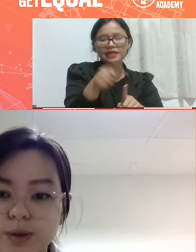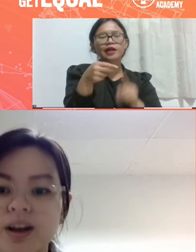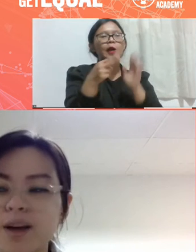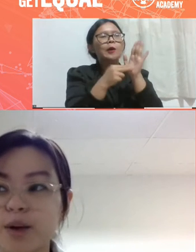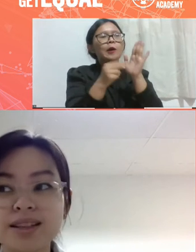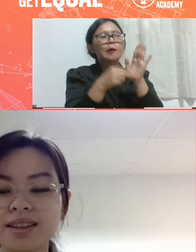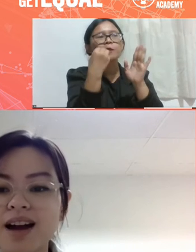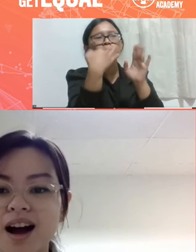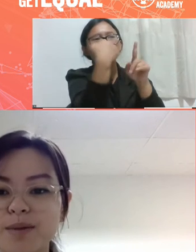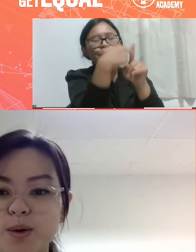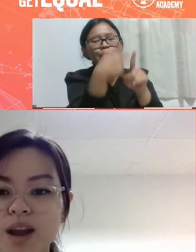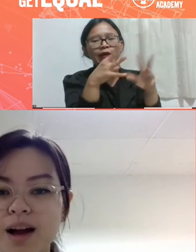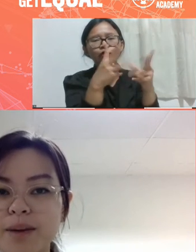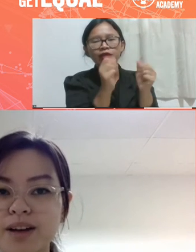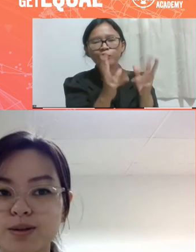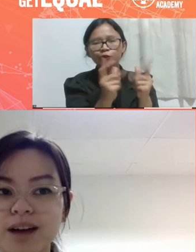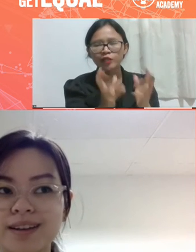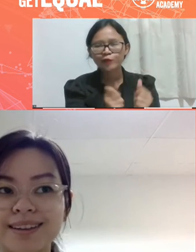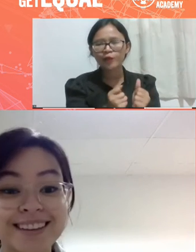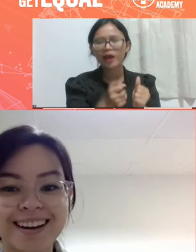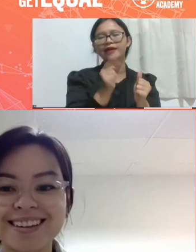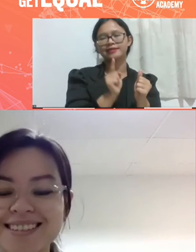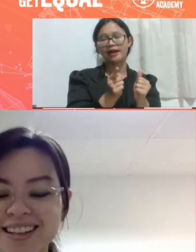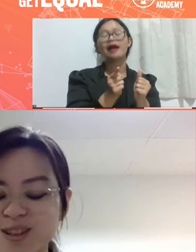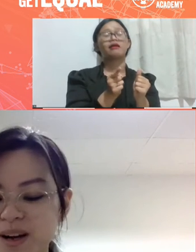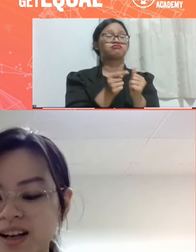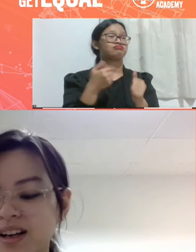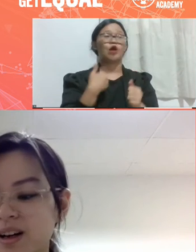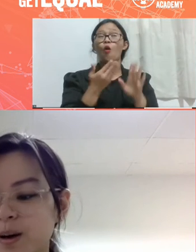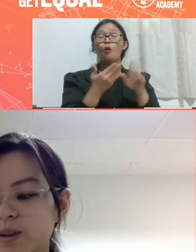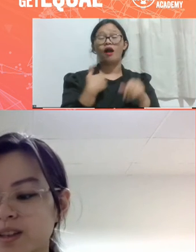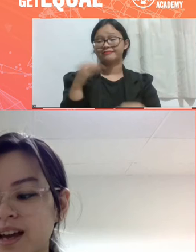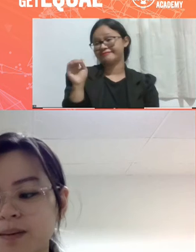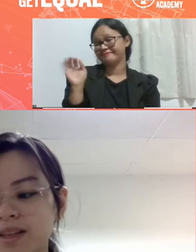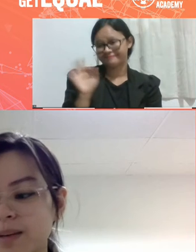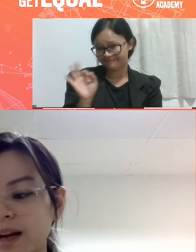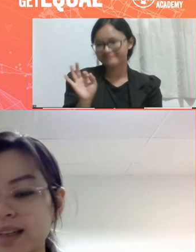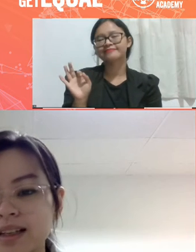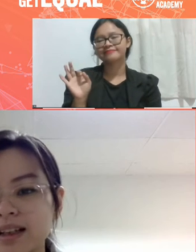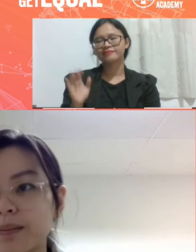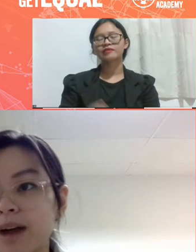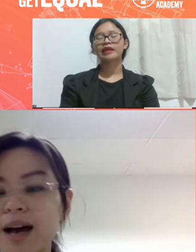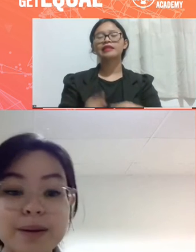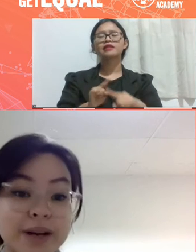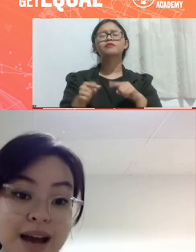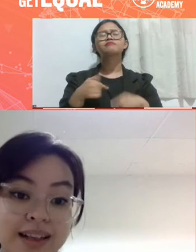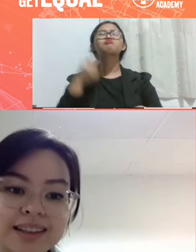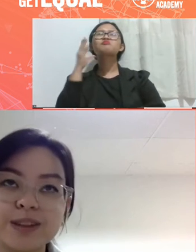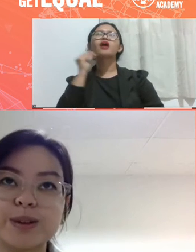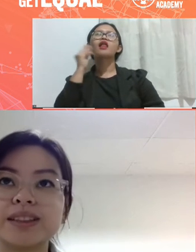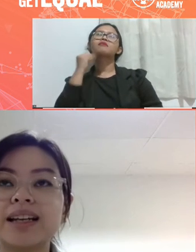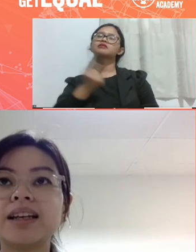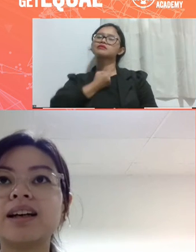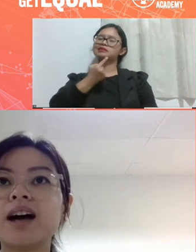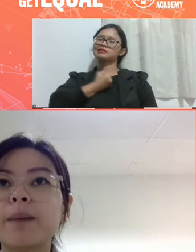di situ. Mungkin saya tidak akan mengulang apa yang sudah dikatakan di riset, cuma saya bisa berkaca dengan pengalaman pribadi